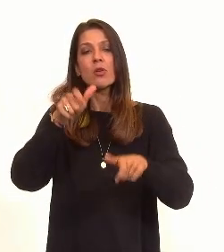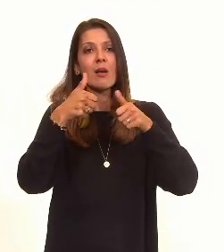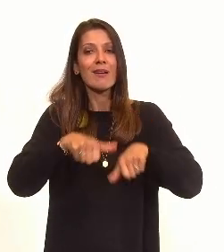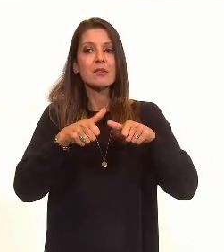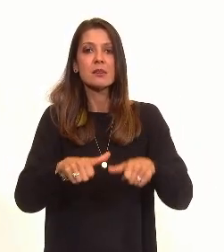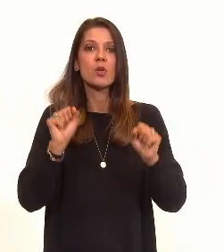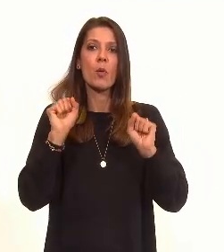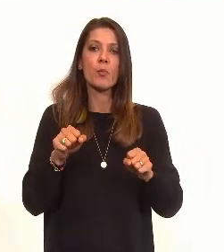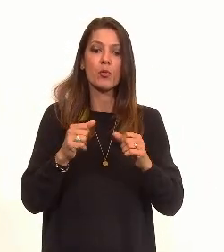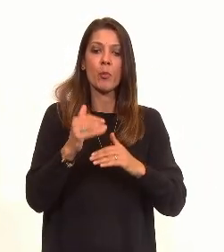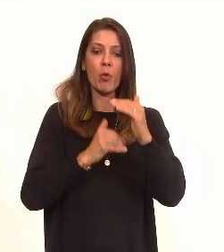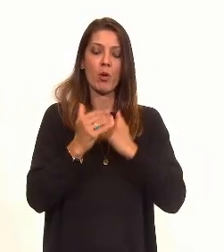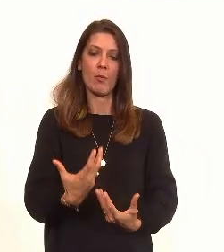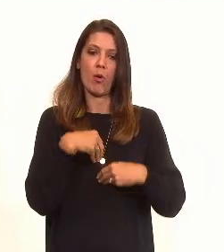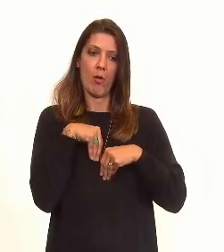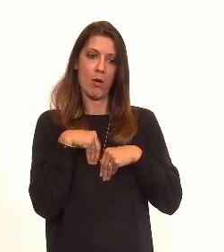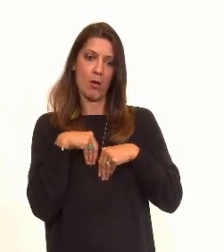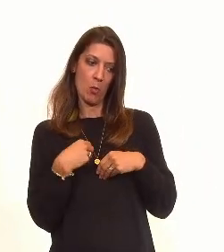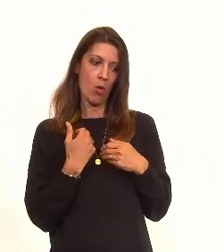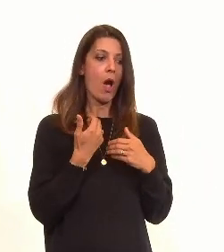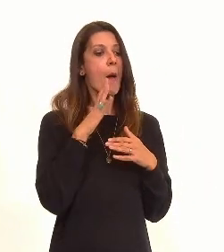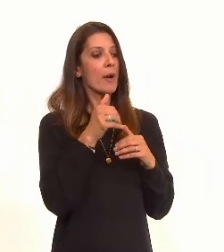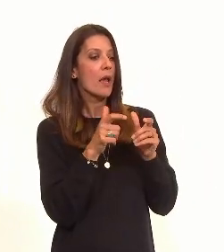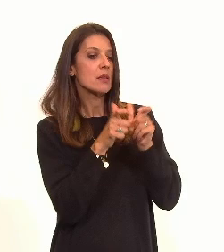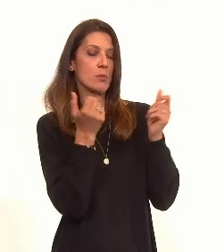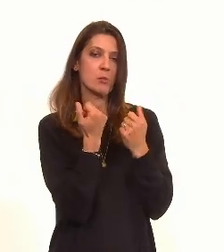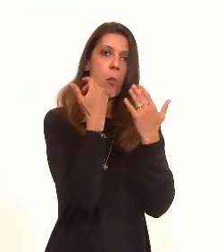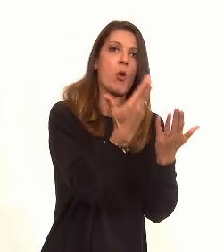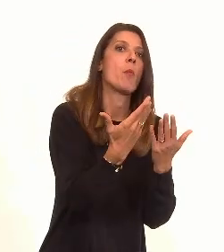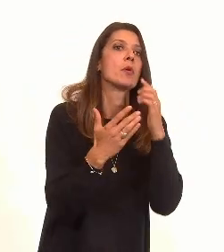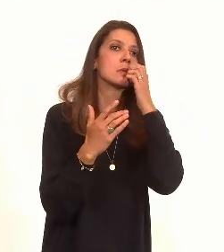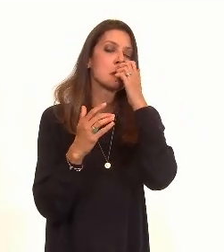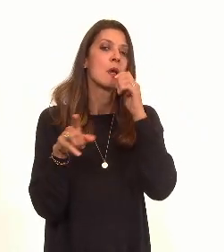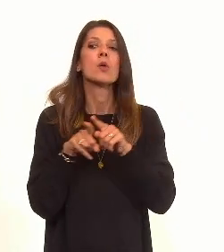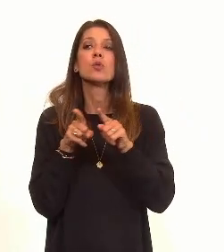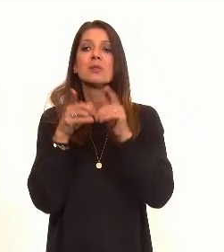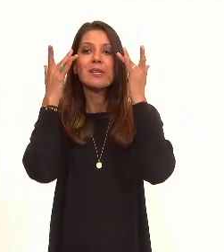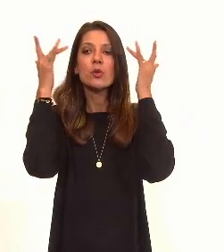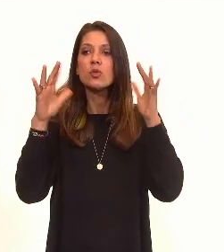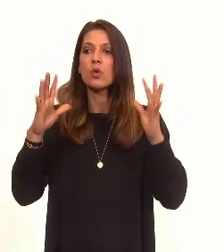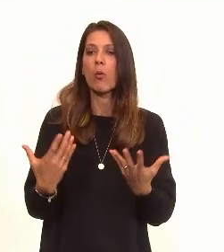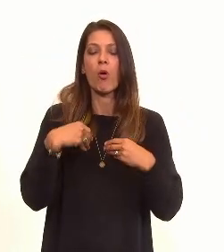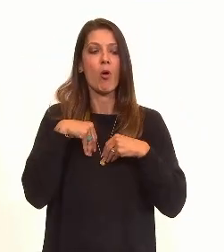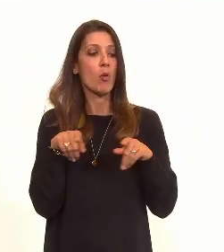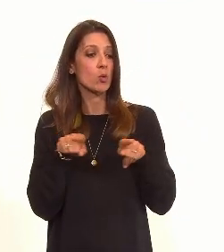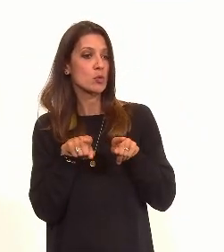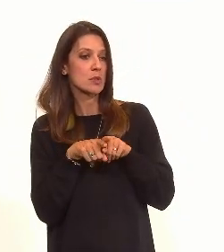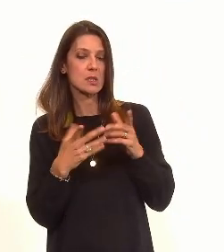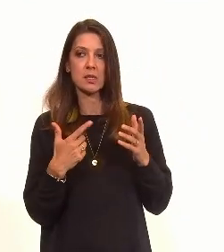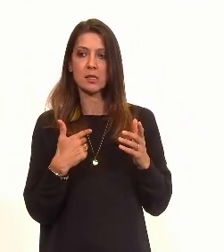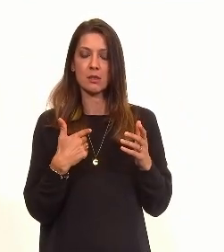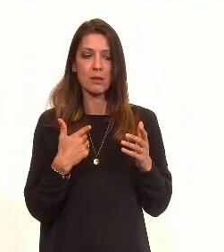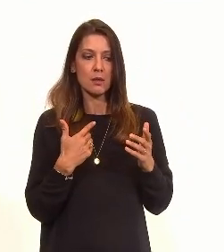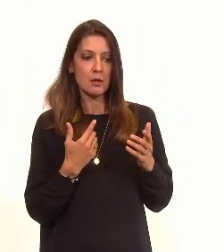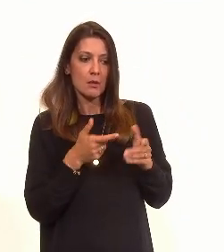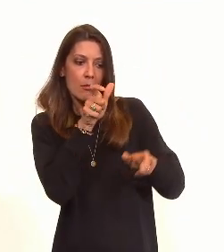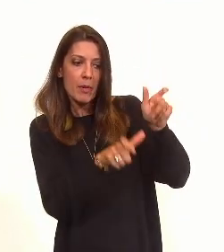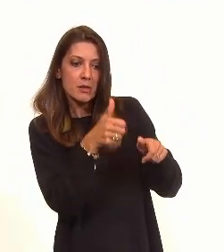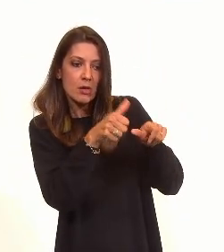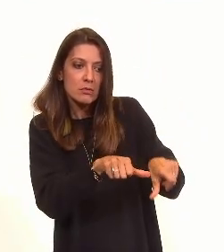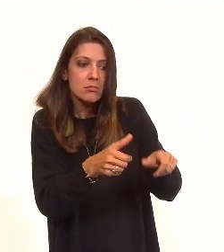d'admission, avec un lien assez étroit sur la mise en œuvre de la charte de bientraitance en établissement.